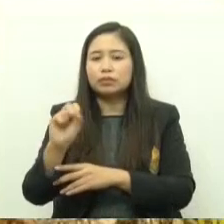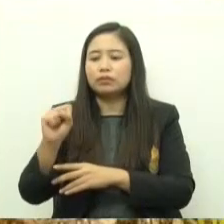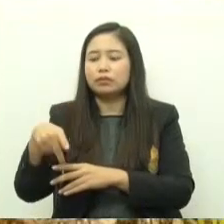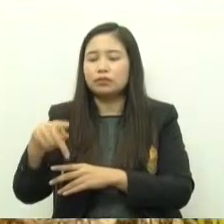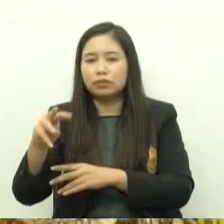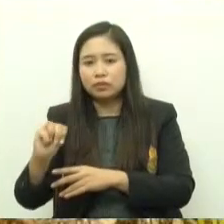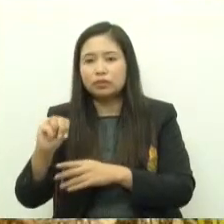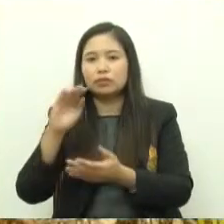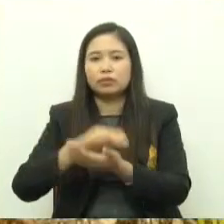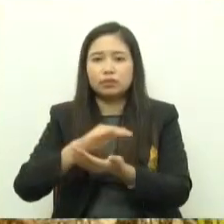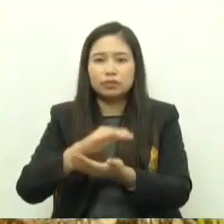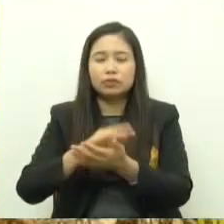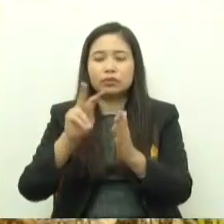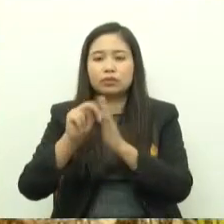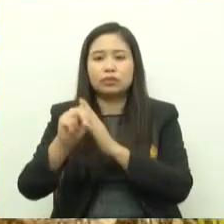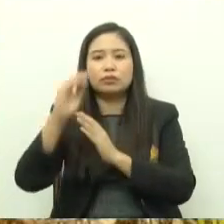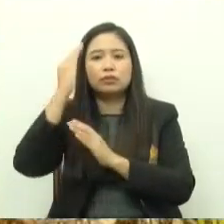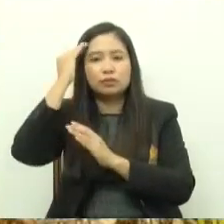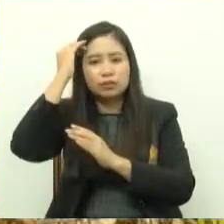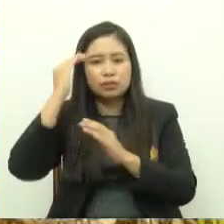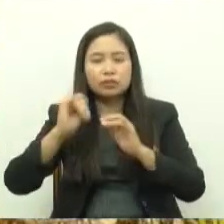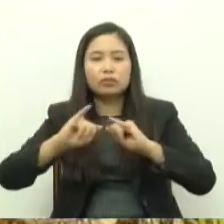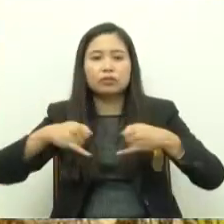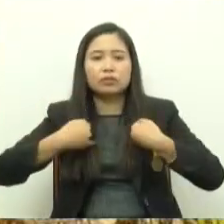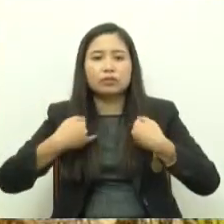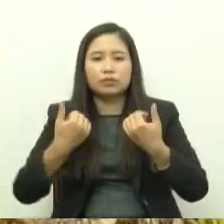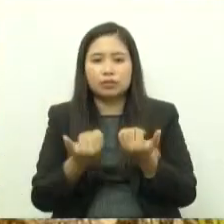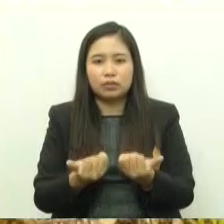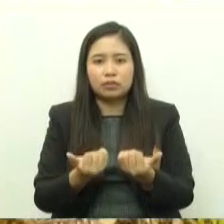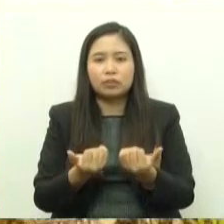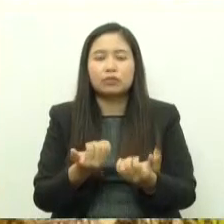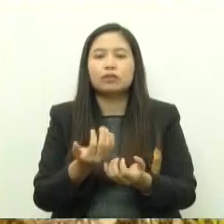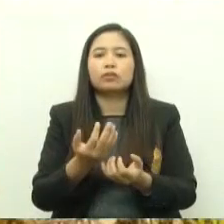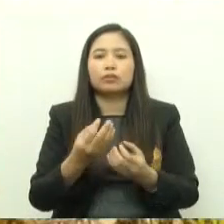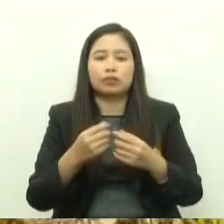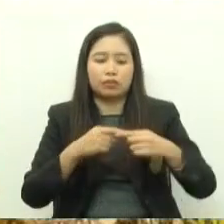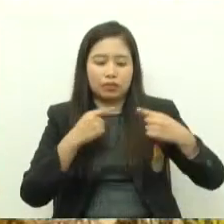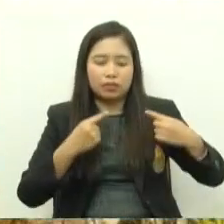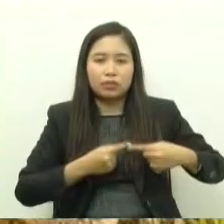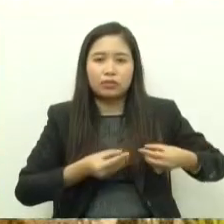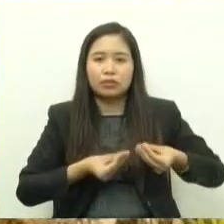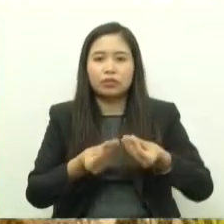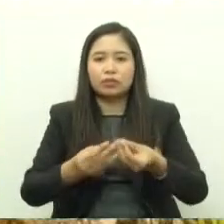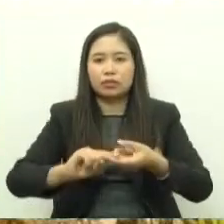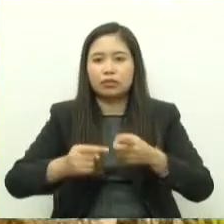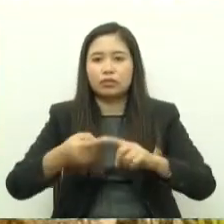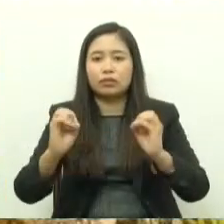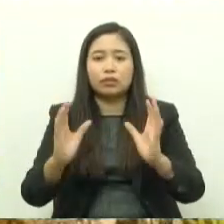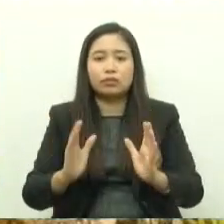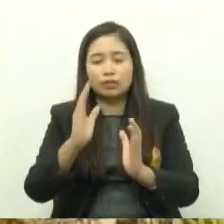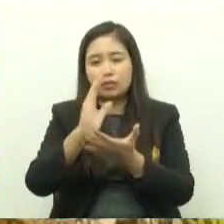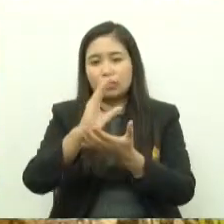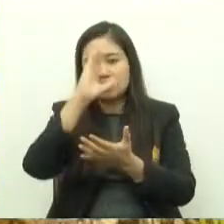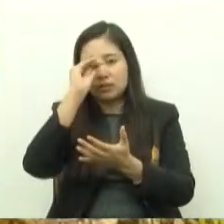เฉพาะโรงเรียนด้านปัญญาที่เป็นเจ้าภาพในครั้งนี้ก็ขอส่งกำลังใจไปยังเพื่อนครูและนักเรียน